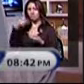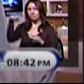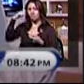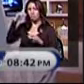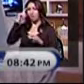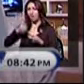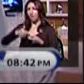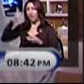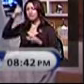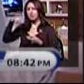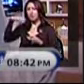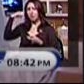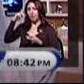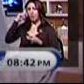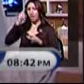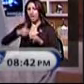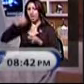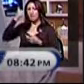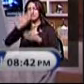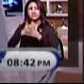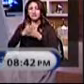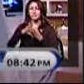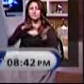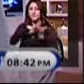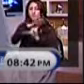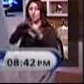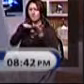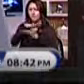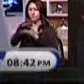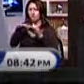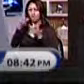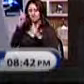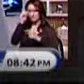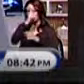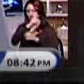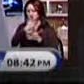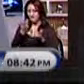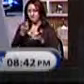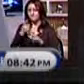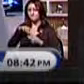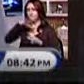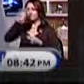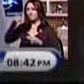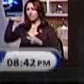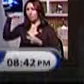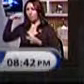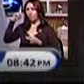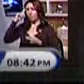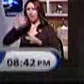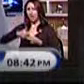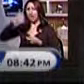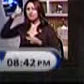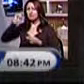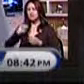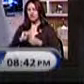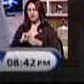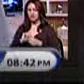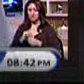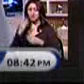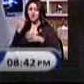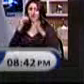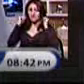الناس بتستعمل تعبير دقيق يقول لك يعني كان ارحم. فالثورة المصرية لم تأخذ فرصة الحقيقة، لان